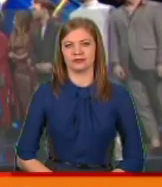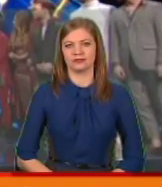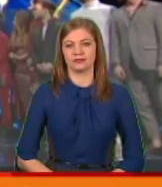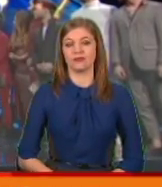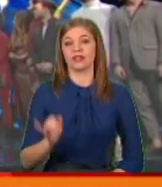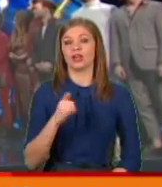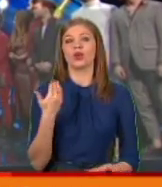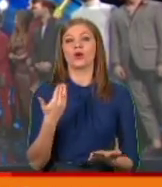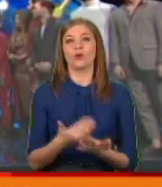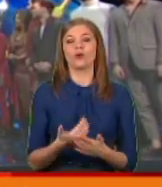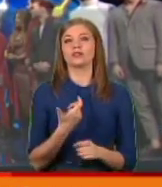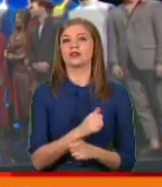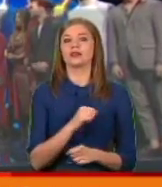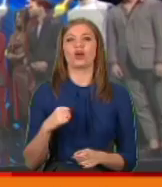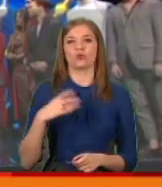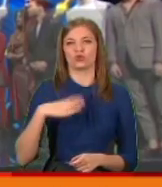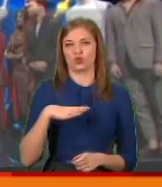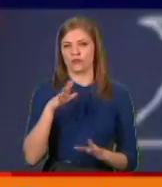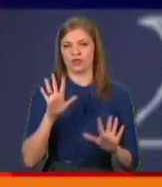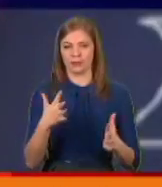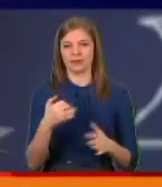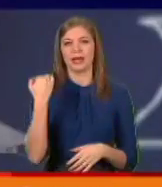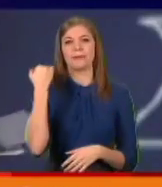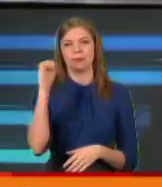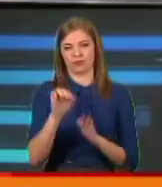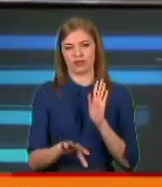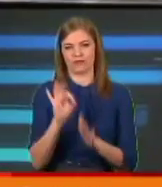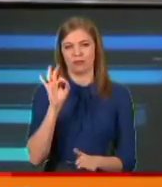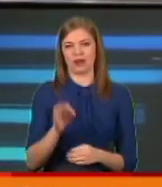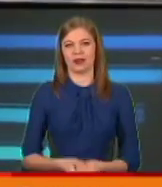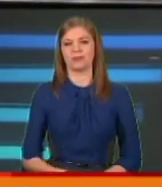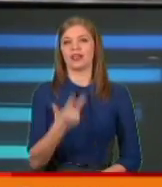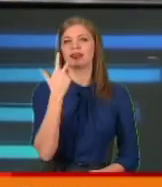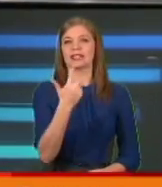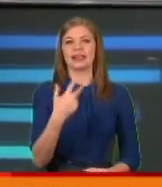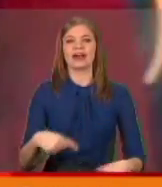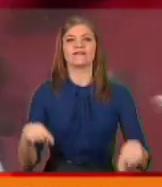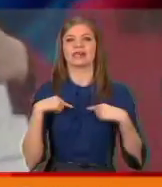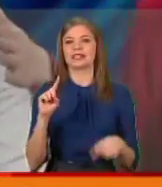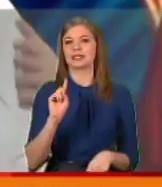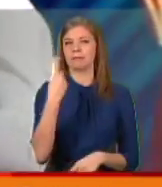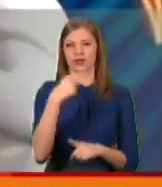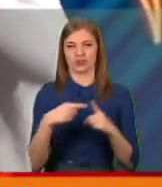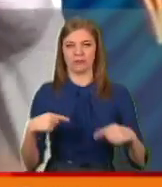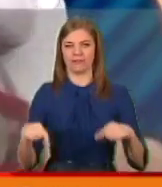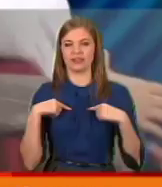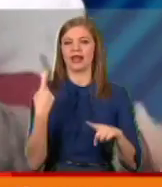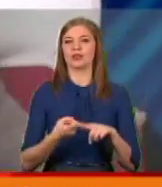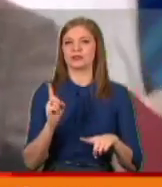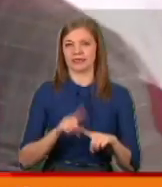І от найочікуваніша мить – переможців обрали. Трійка фіналістів з першого півфіналу –